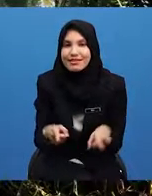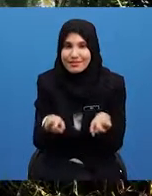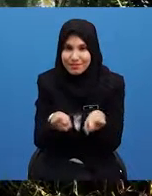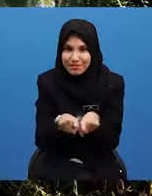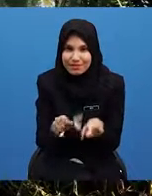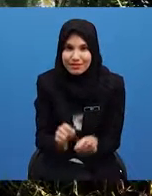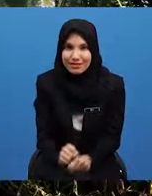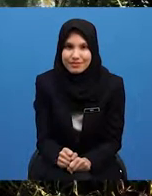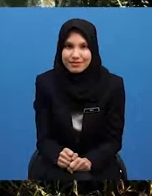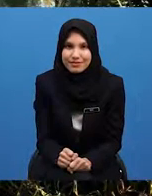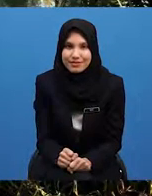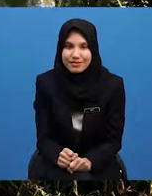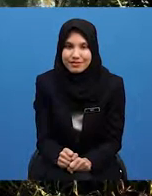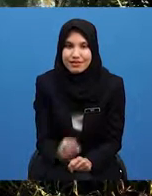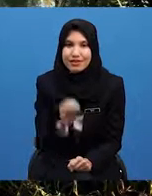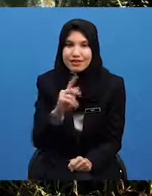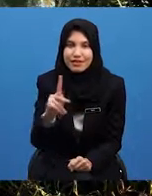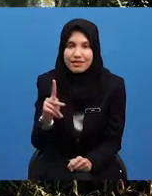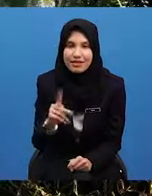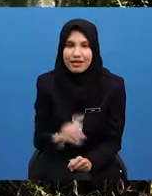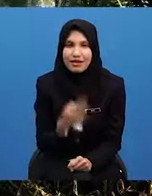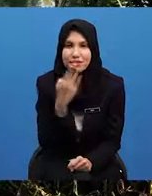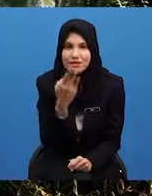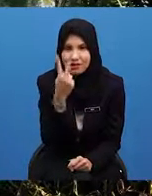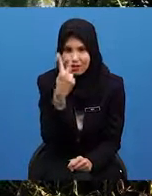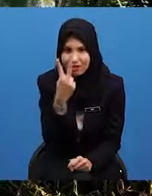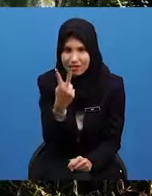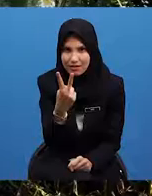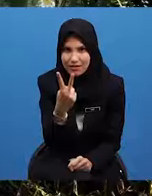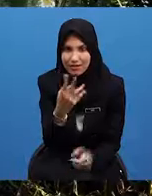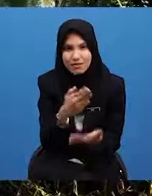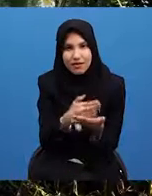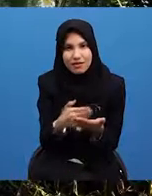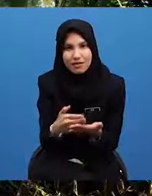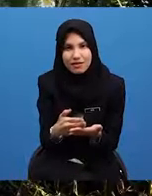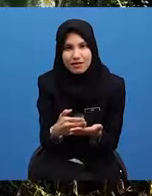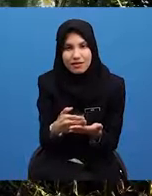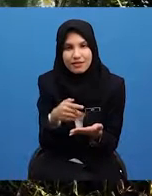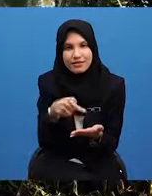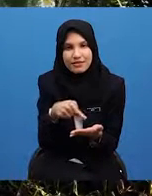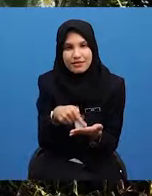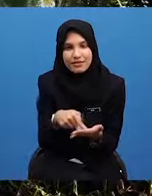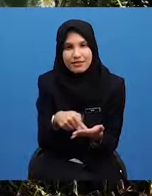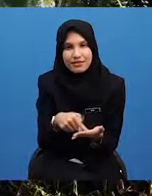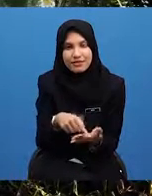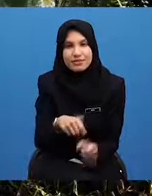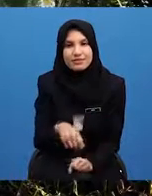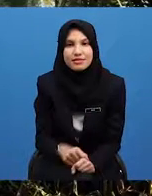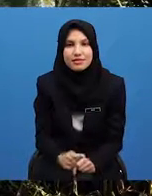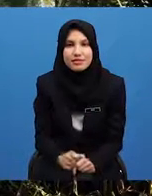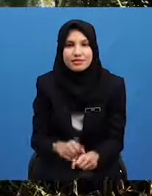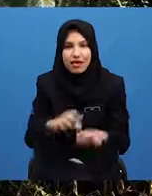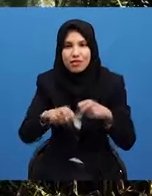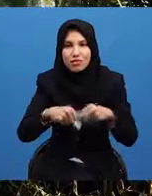sama, kan? Baiklah, kamu teliti di bahagian ini. Saya pusingkan